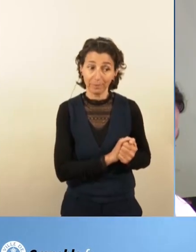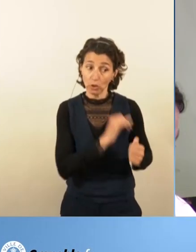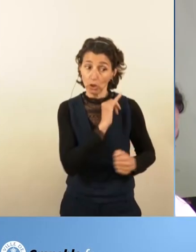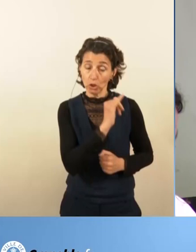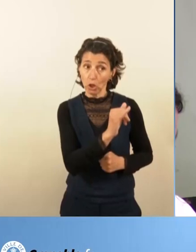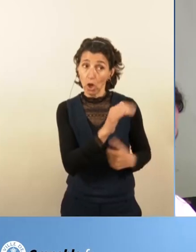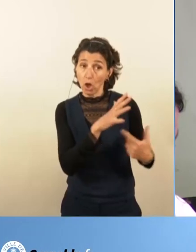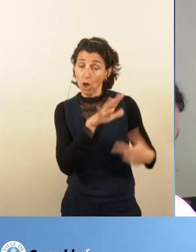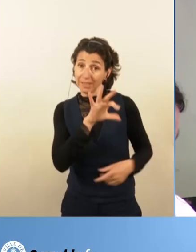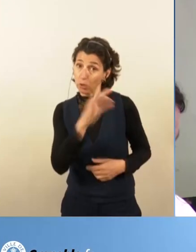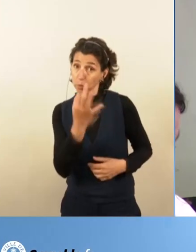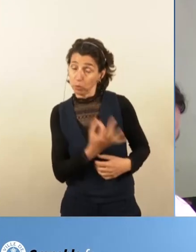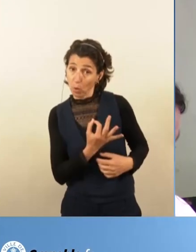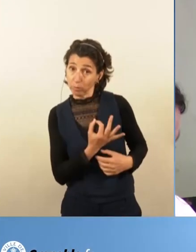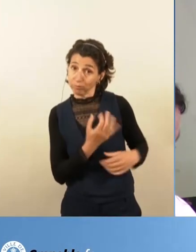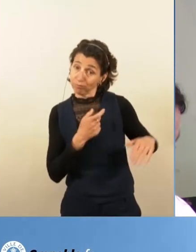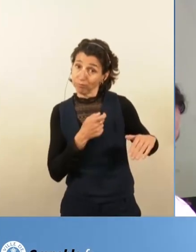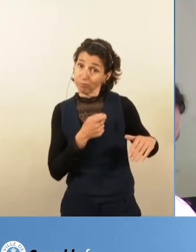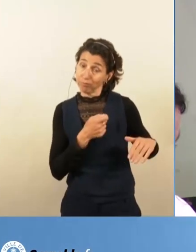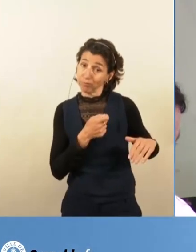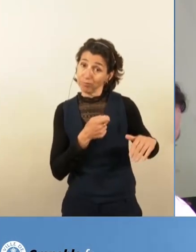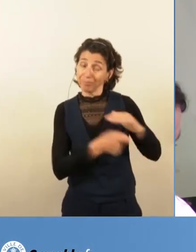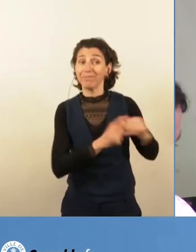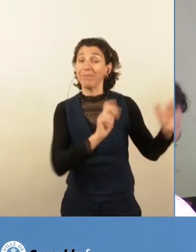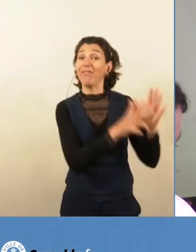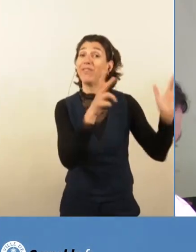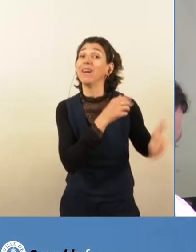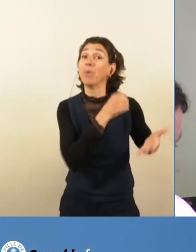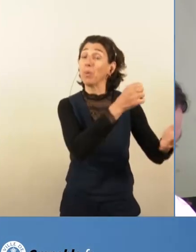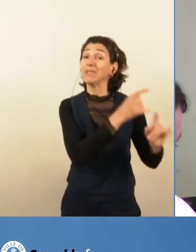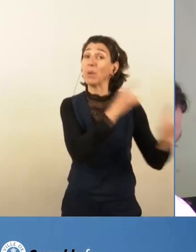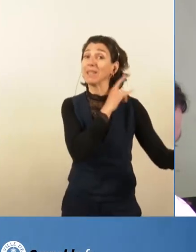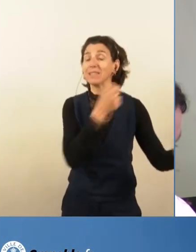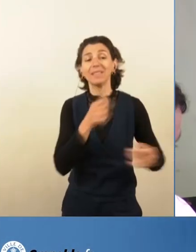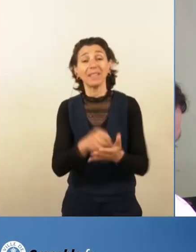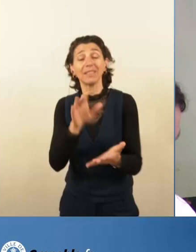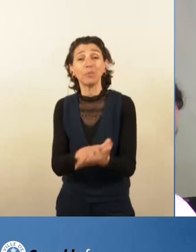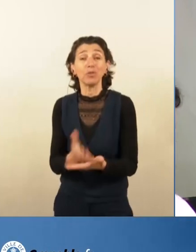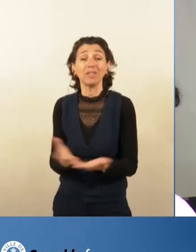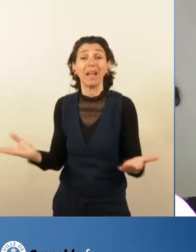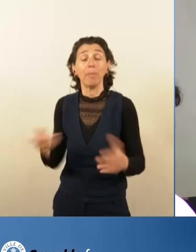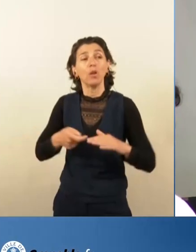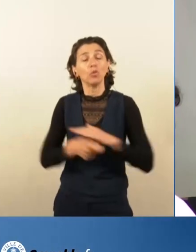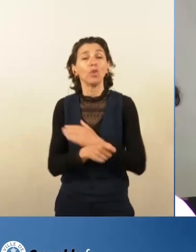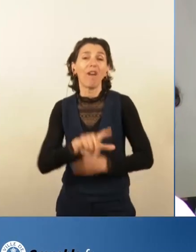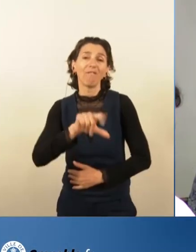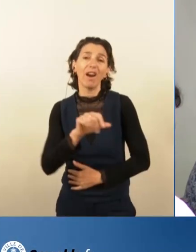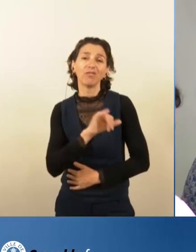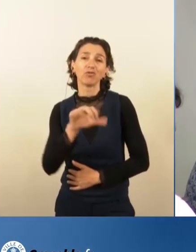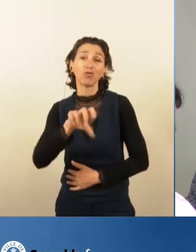50% en cas de classement alors que en cas de simple description le soutien possible est limité à 20 à